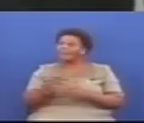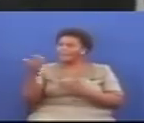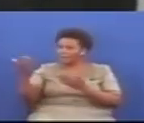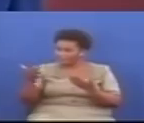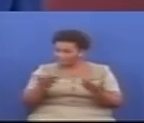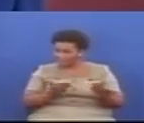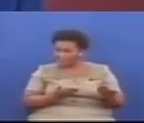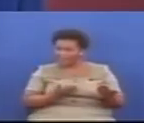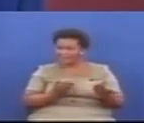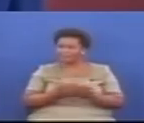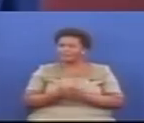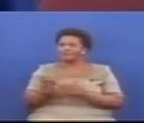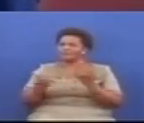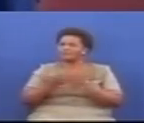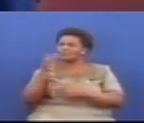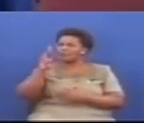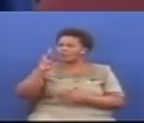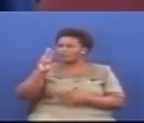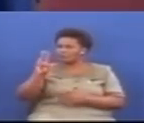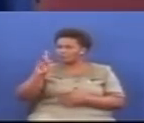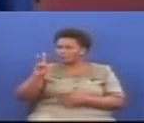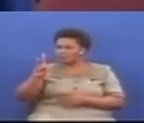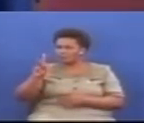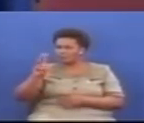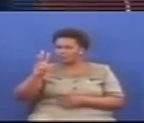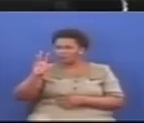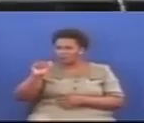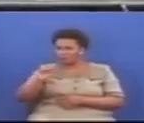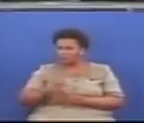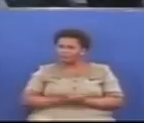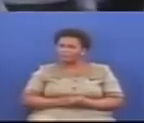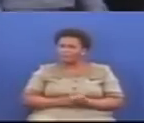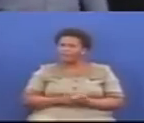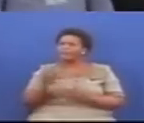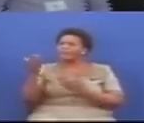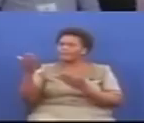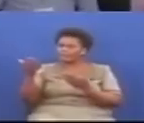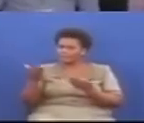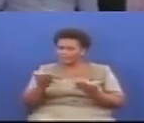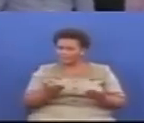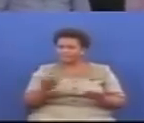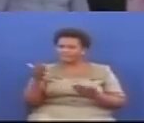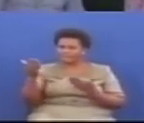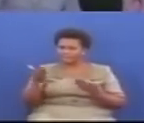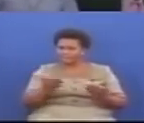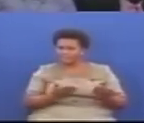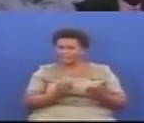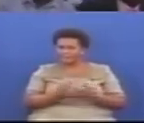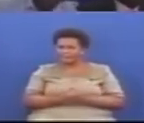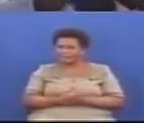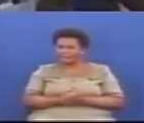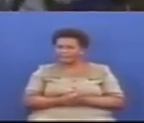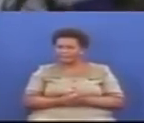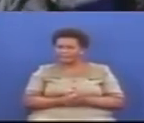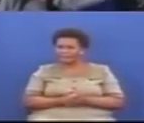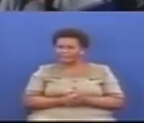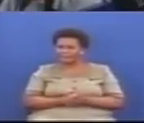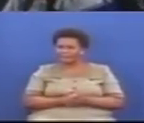Karibuni sana sana kutoka Rukwa kule, shirikisho la walimu, karibuni sana sana sana. Karibuni sana.